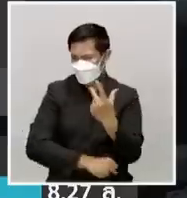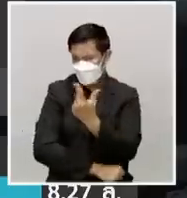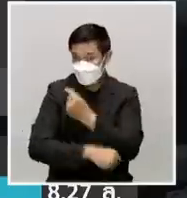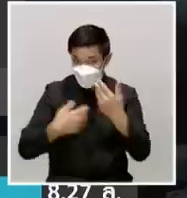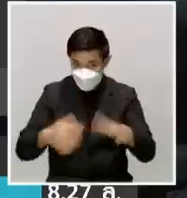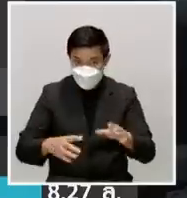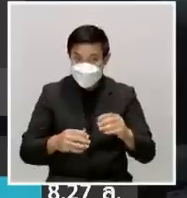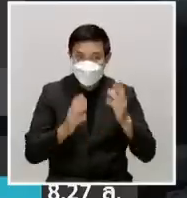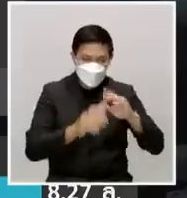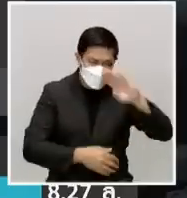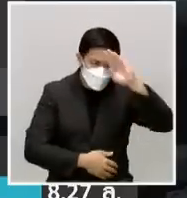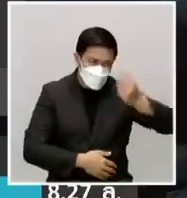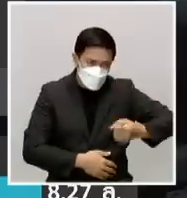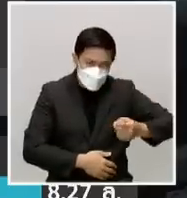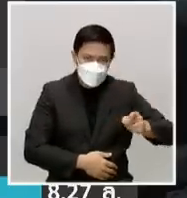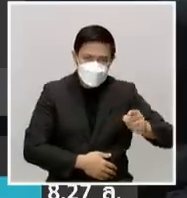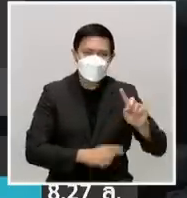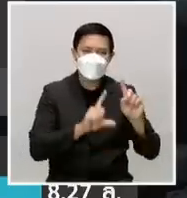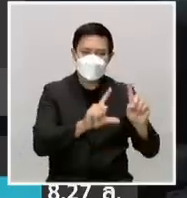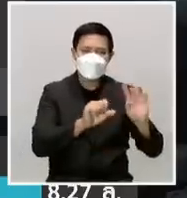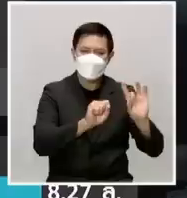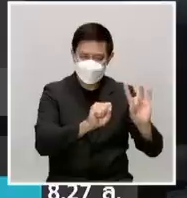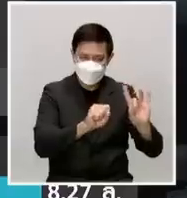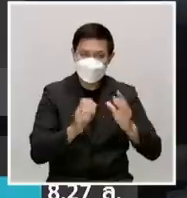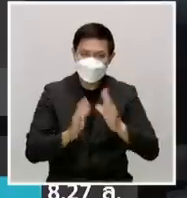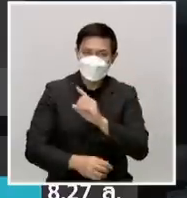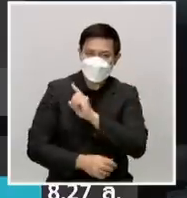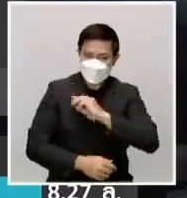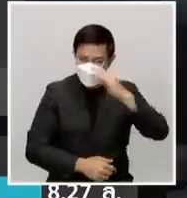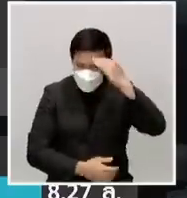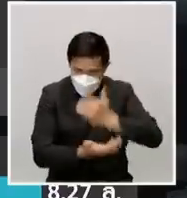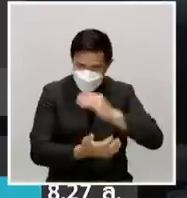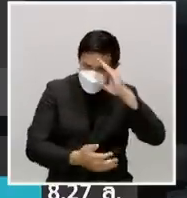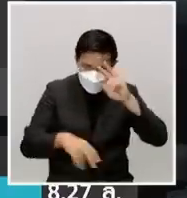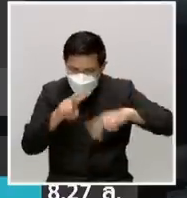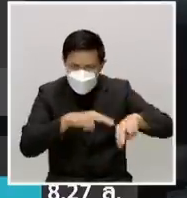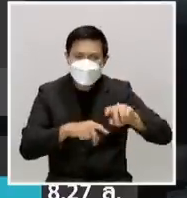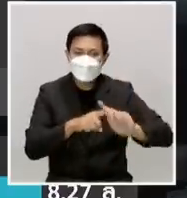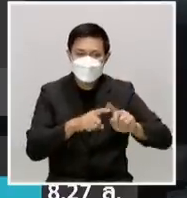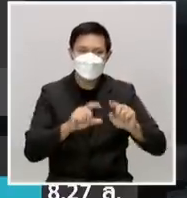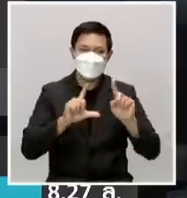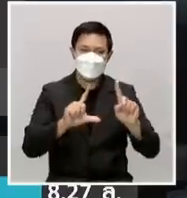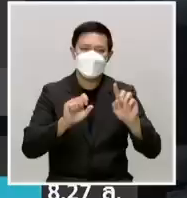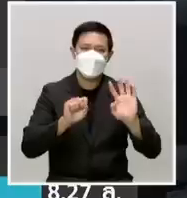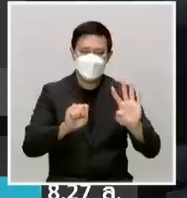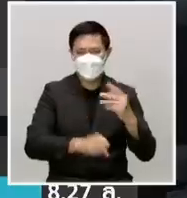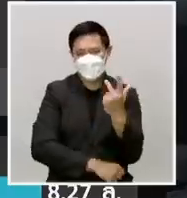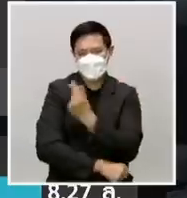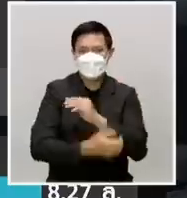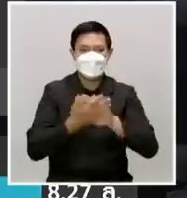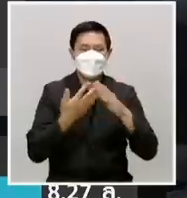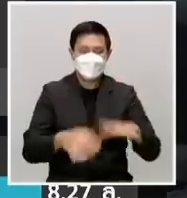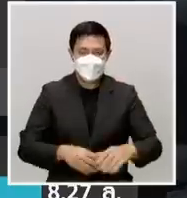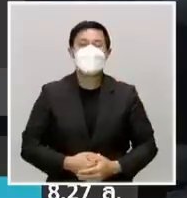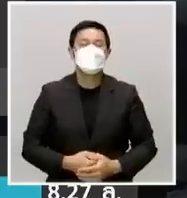ที่มีโรคประจำตัว 1,800,000 เข็มรวมไปถึงเจ้าหน้าที่ด่านหน้าอีก 1,400,000 เข็มครับวัคซีน